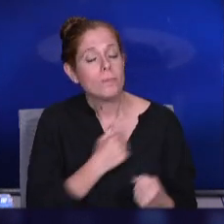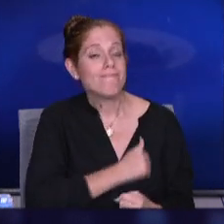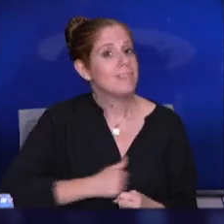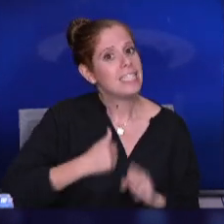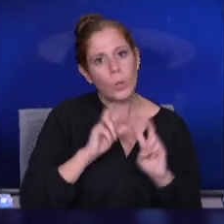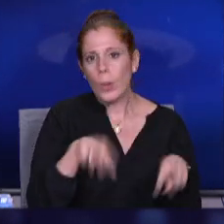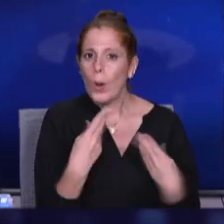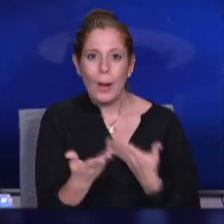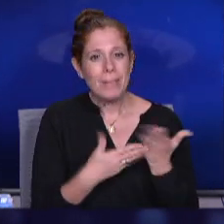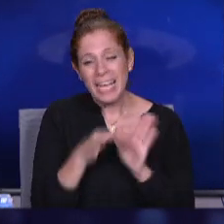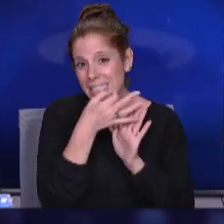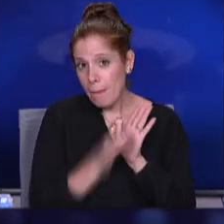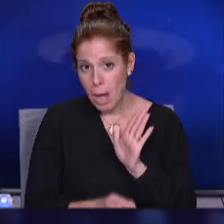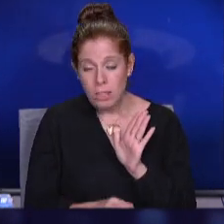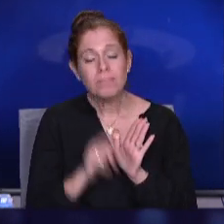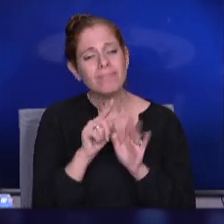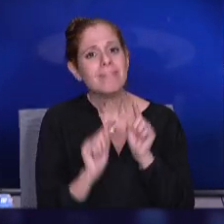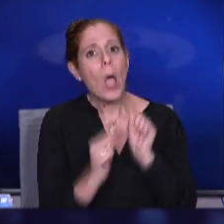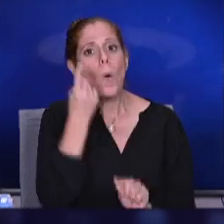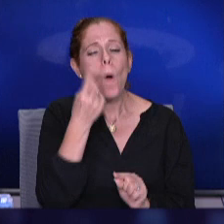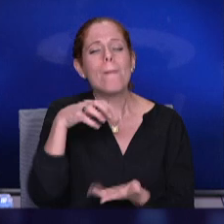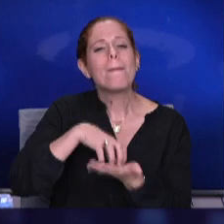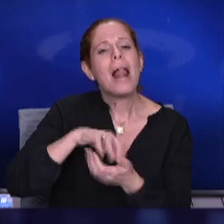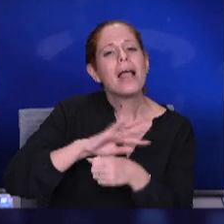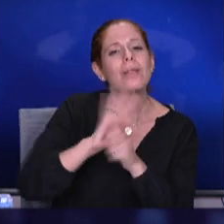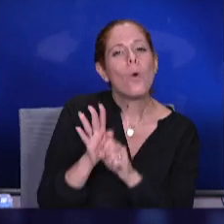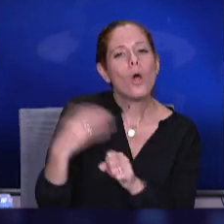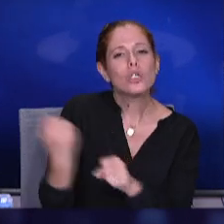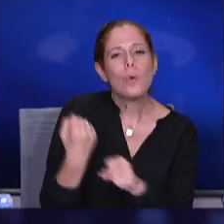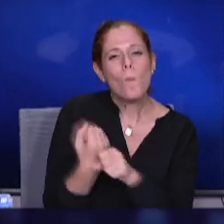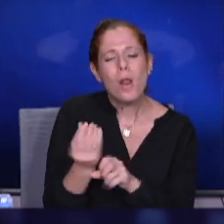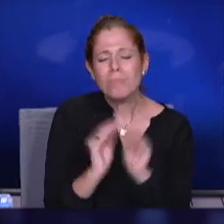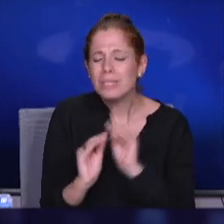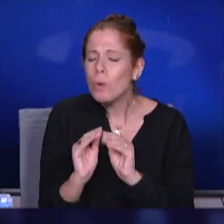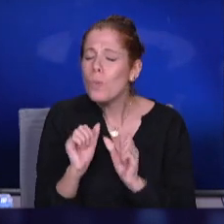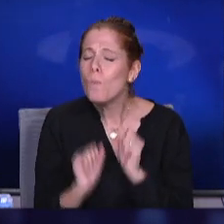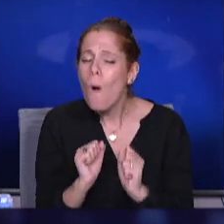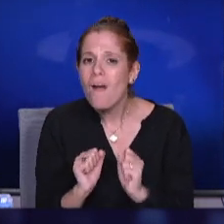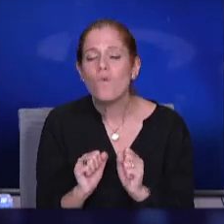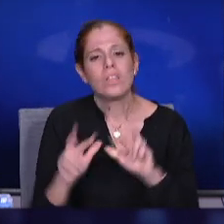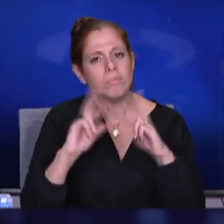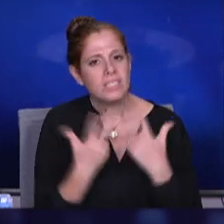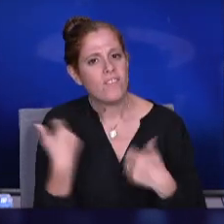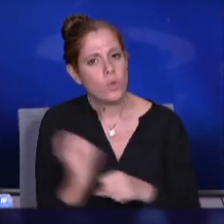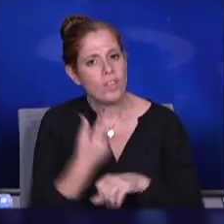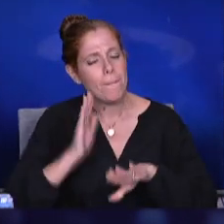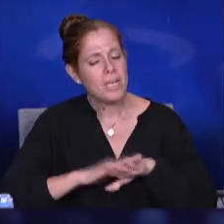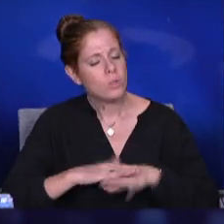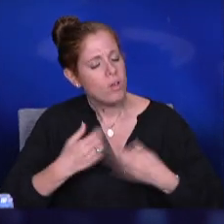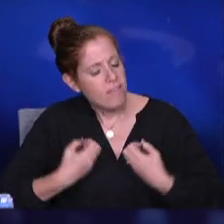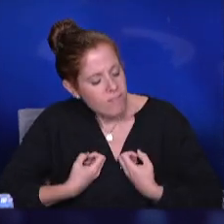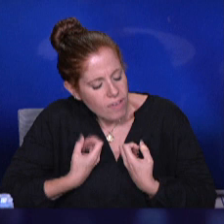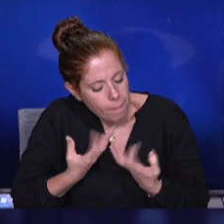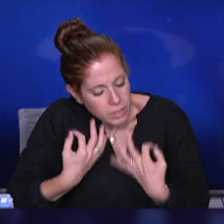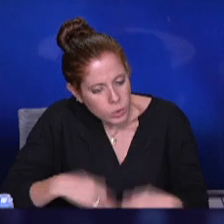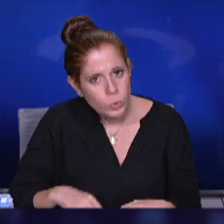להתייחס לפרטיו. מדובר באירוע במחלקת הקורונה הפועלת בנסיבות מורכבות ביותר באמצעות צוות עובדים מקצועי ומסור. אנו